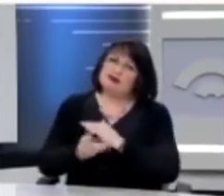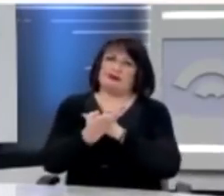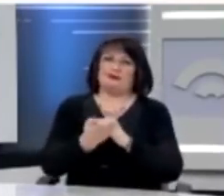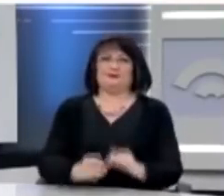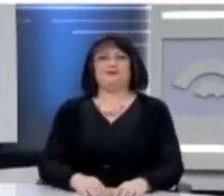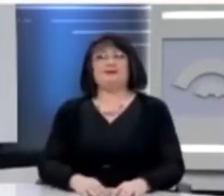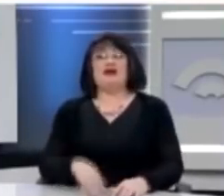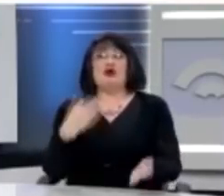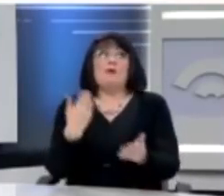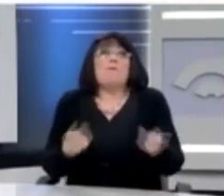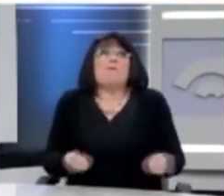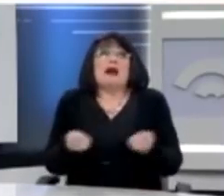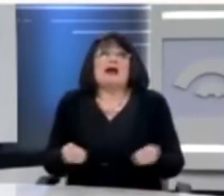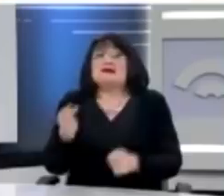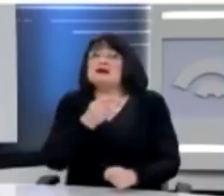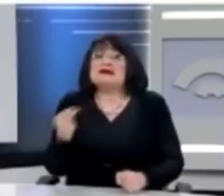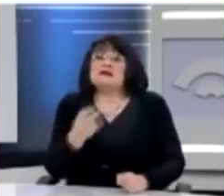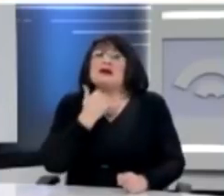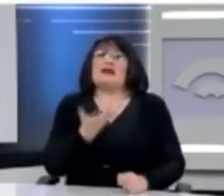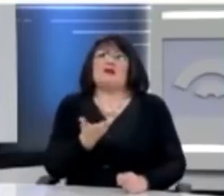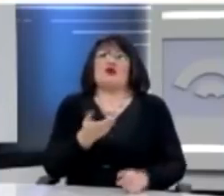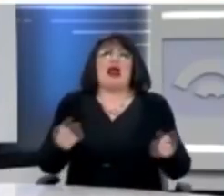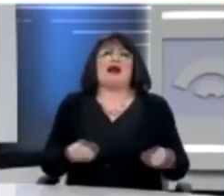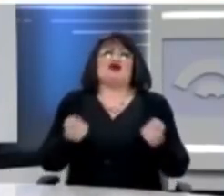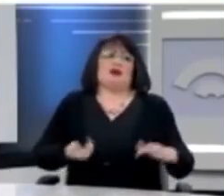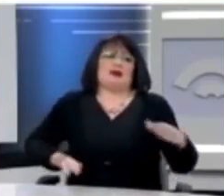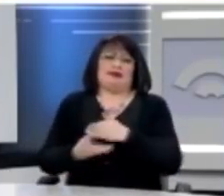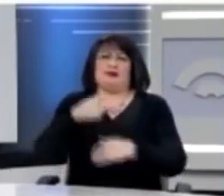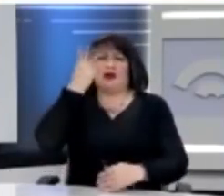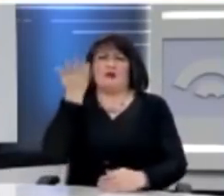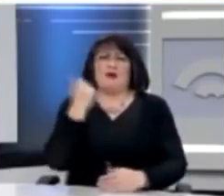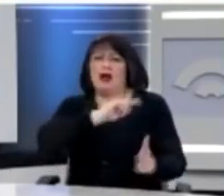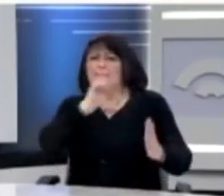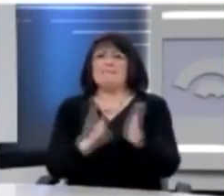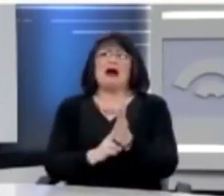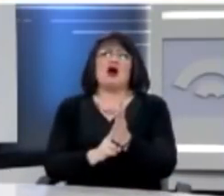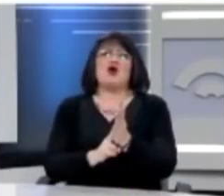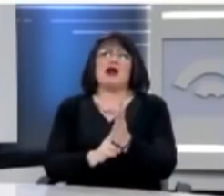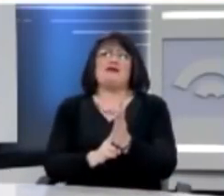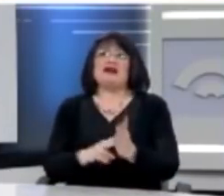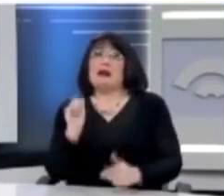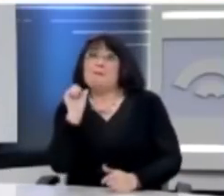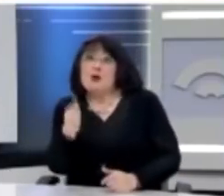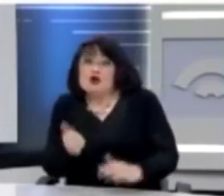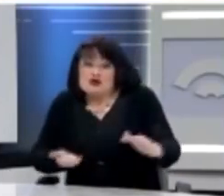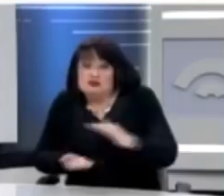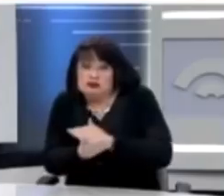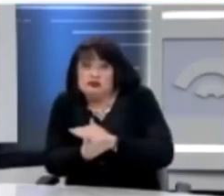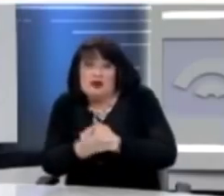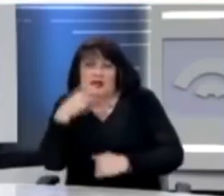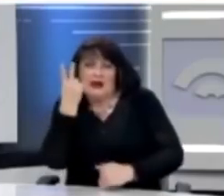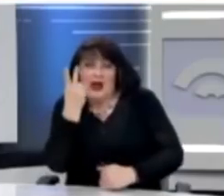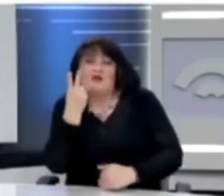Πρακτικά σημαίνει ότι δεν θα μπορούν να προσφύγουν οι εργαζόμενοι. Απαγορεύεται δηλαδή η μονομερής προσφυγή.